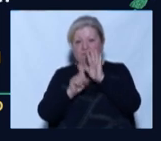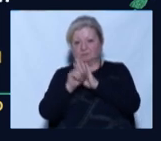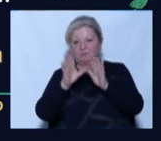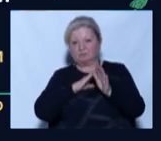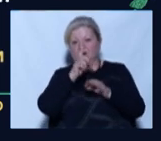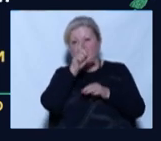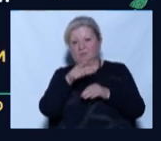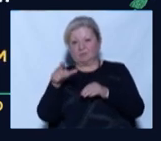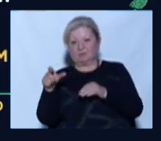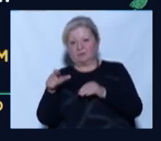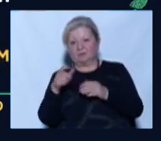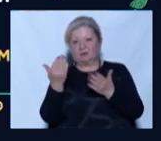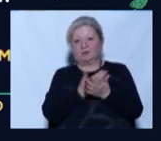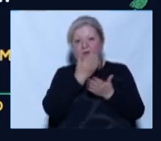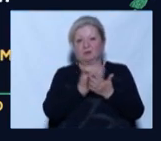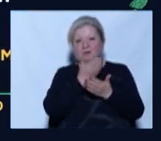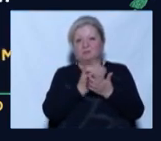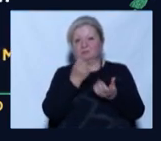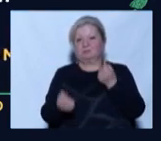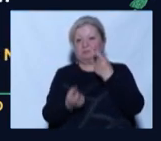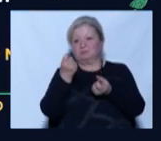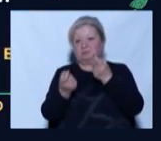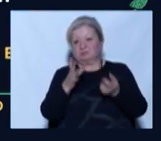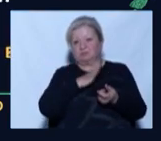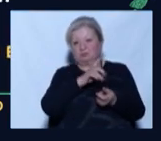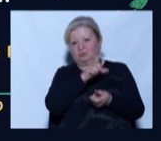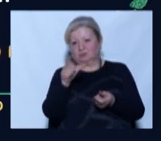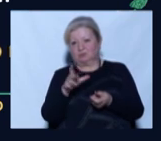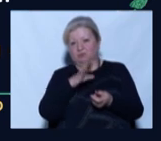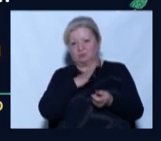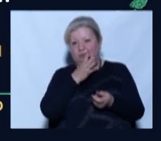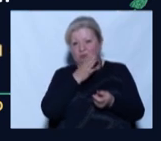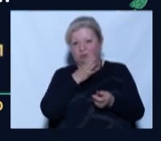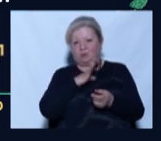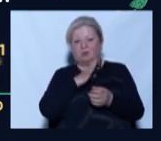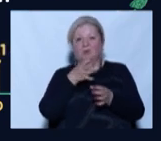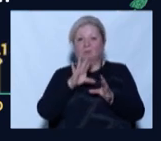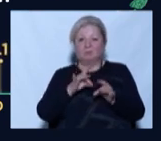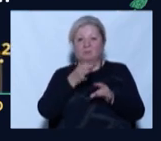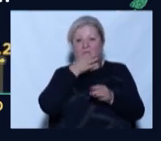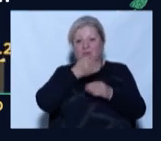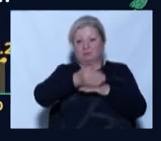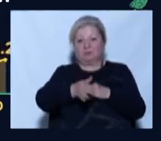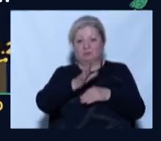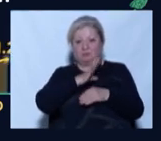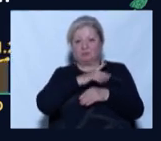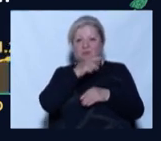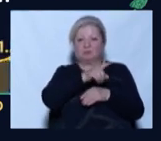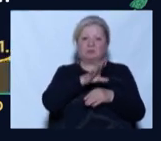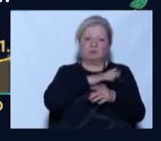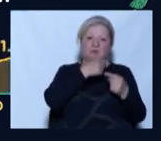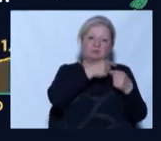ადამიანი ახალ-ახალი აღმოჩენების პერიოდში იყო. მაგრამ შემდგომ მოხდა, იყო ამ პერიოდში